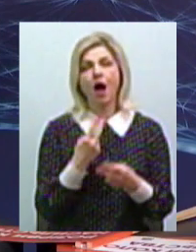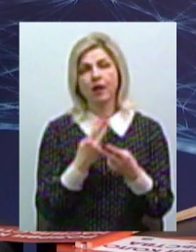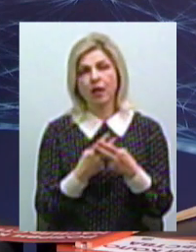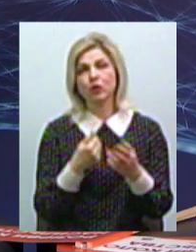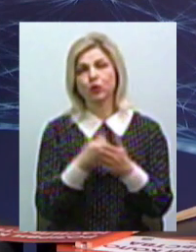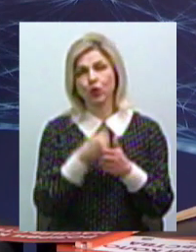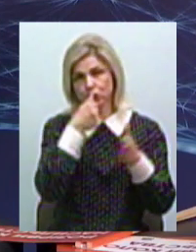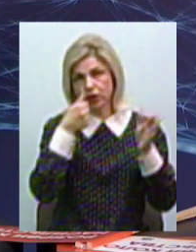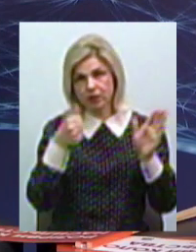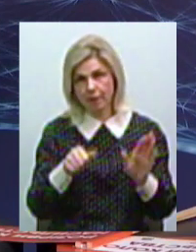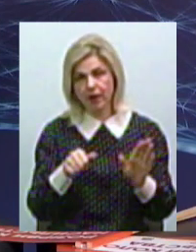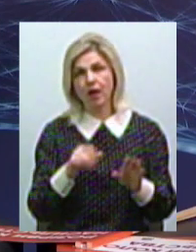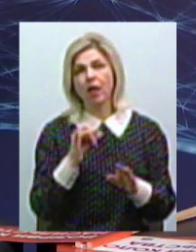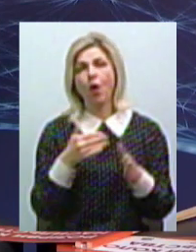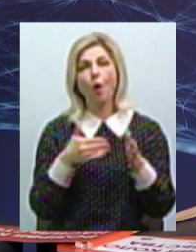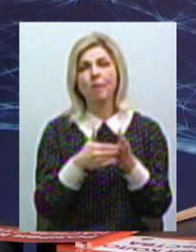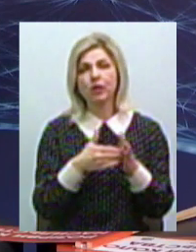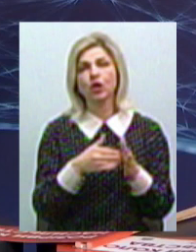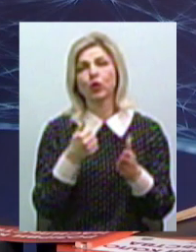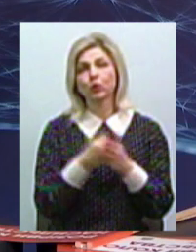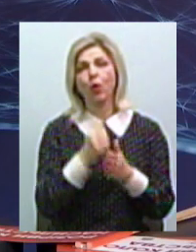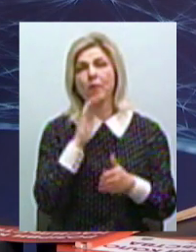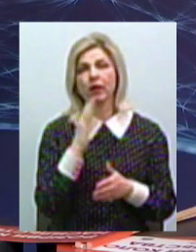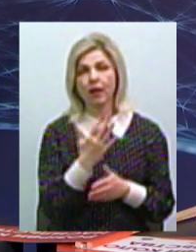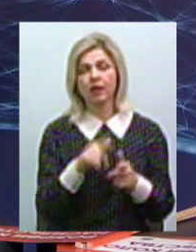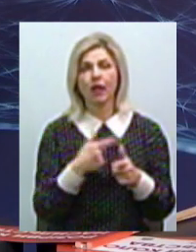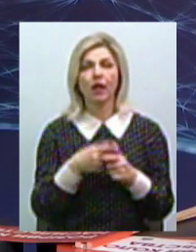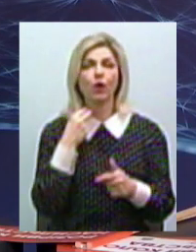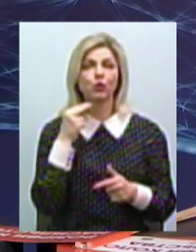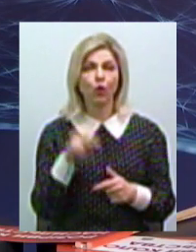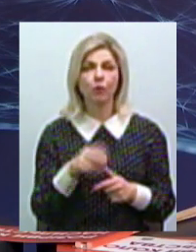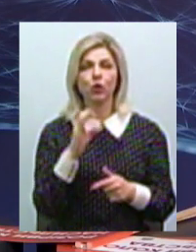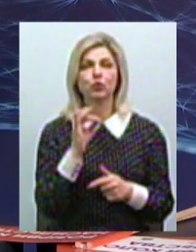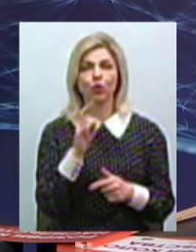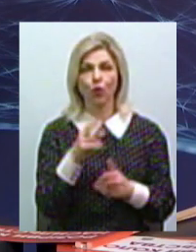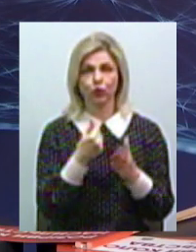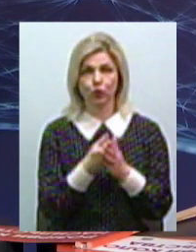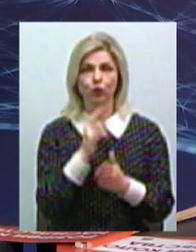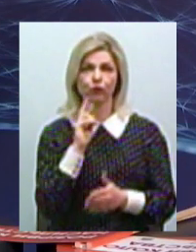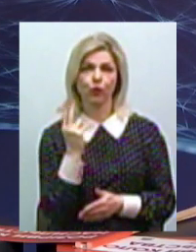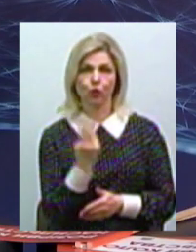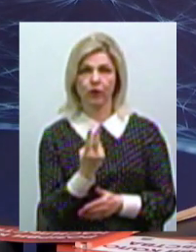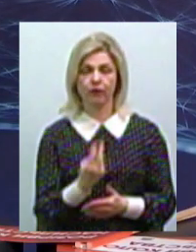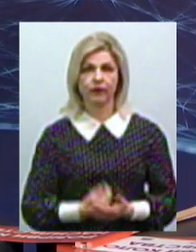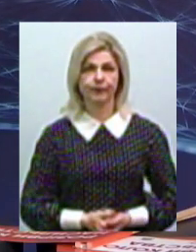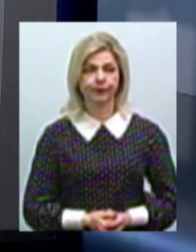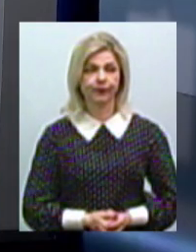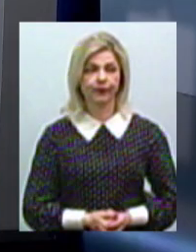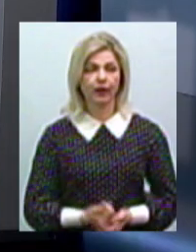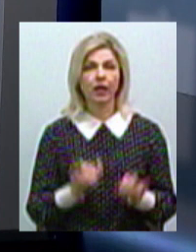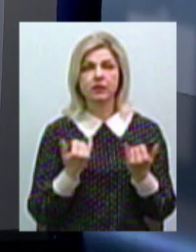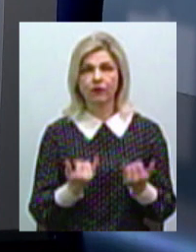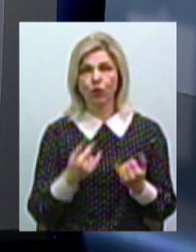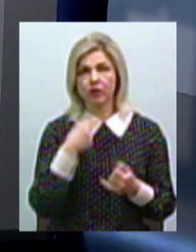6 місяців, це обмеження волі до 5 років, або ж позбавлення волі на срок до 2 років. Сьогодні Олександр сказав про те,